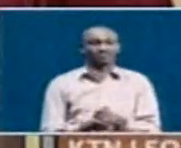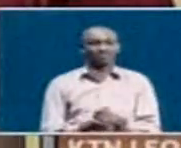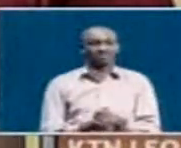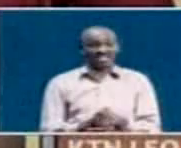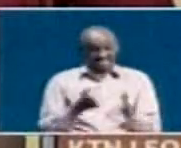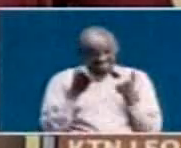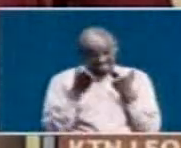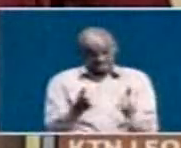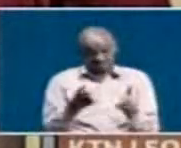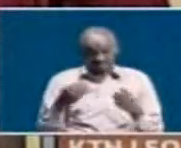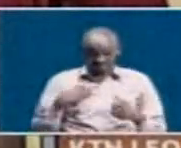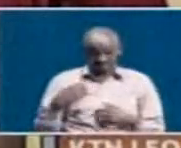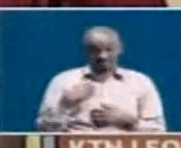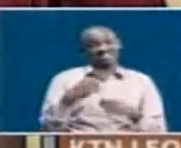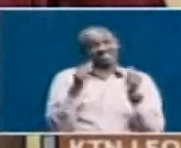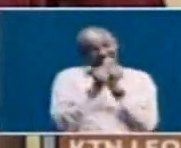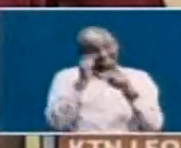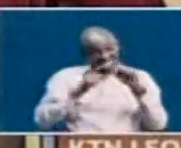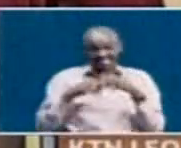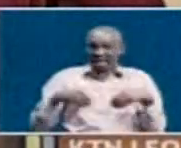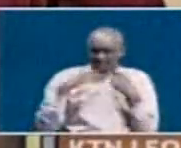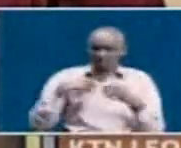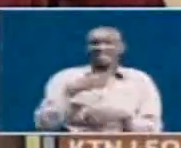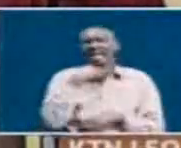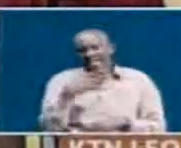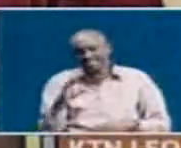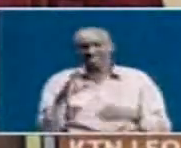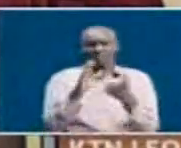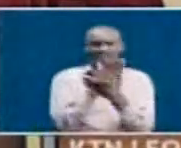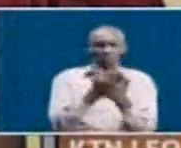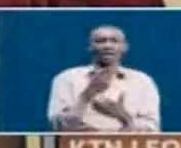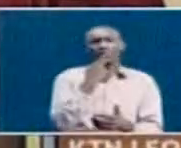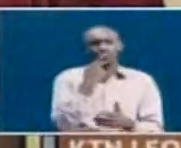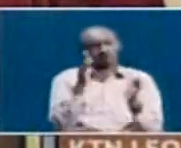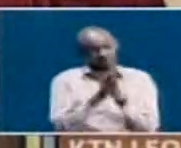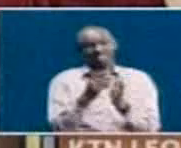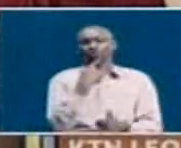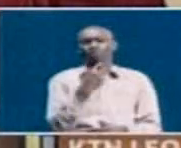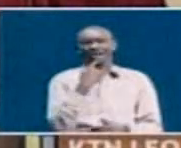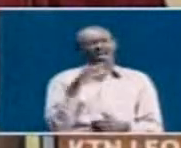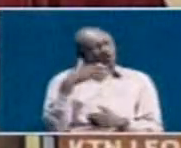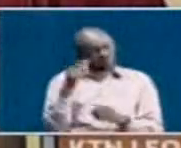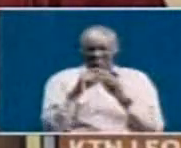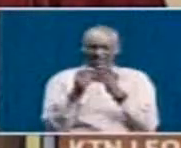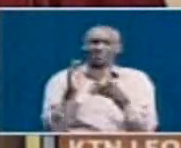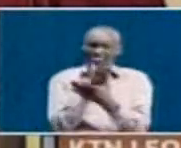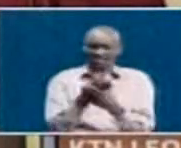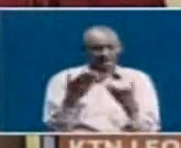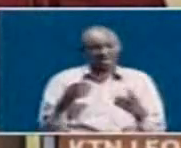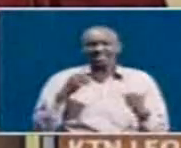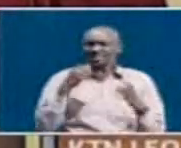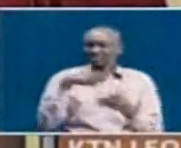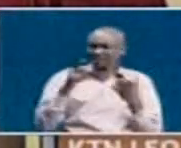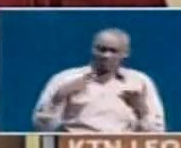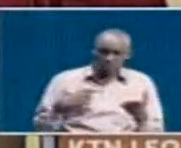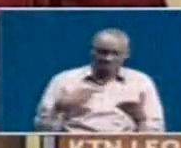Kwa zaidi ya miongo sasa, uhasama na chuki umekuwepo kati ya jamii ya Pokot na Turkana, utulivu wa nafsi na kuacha kuzama